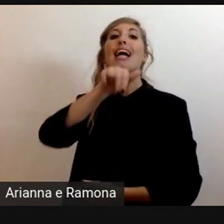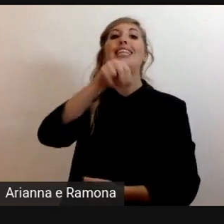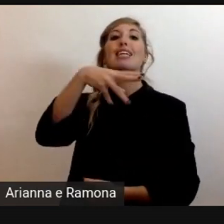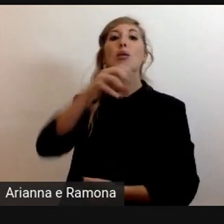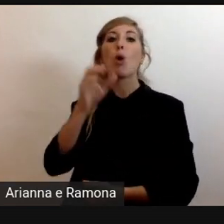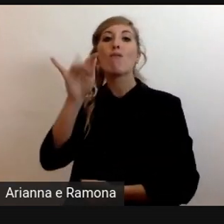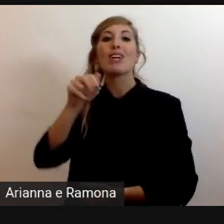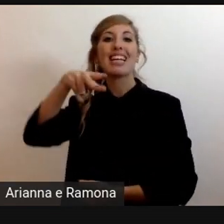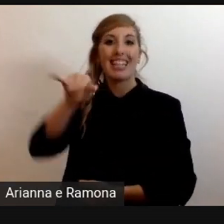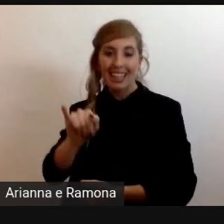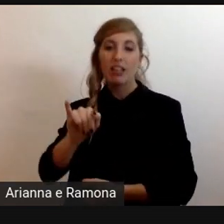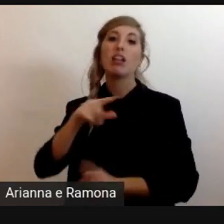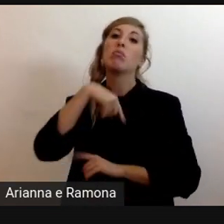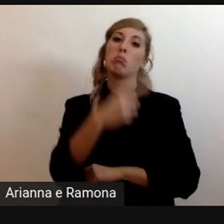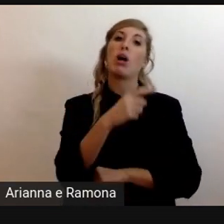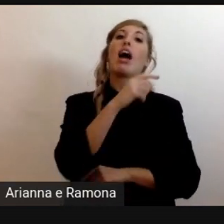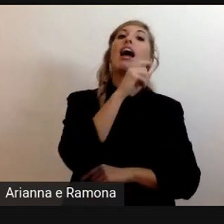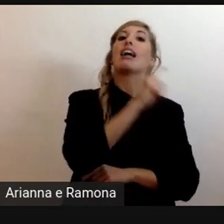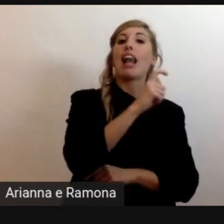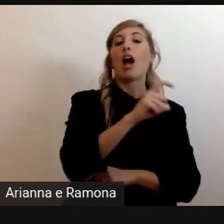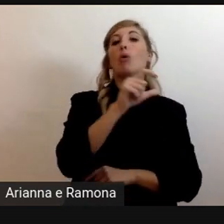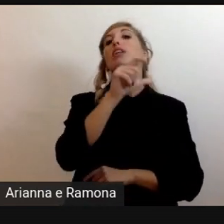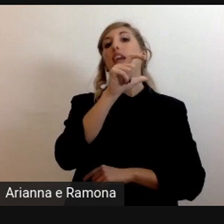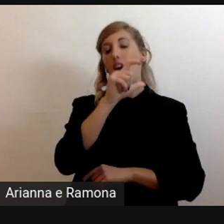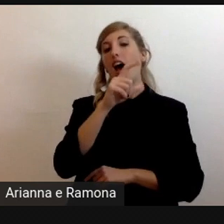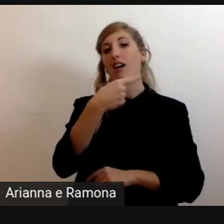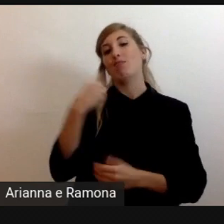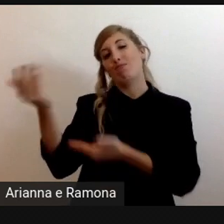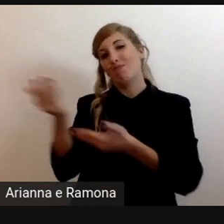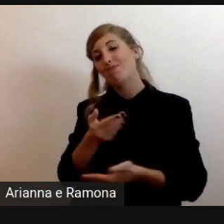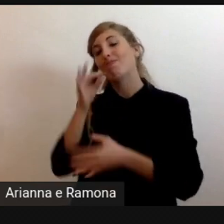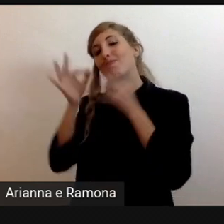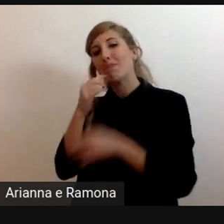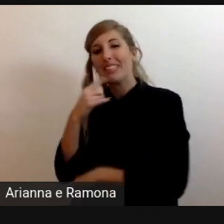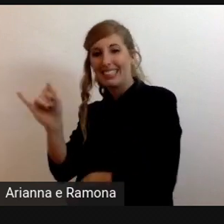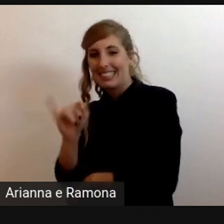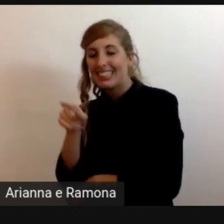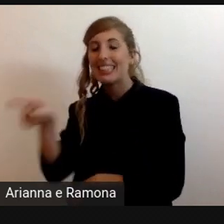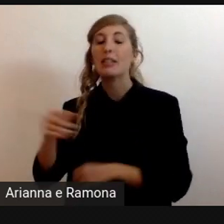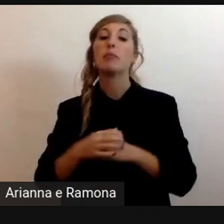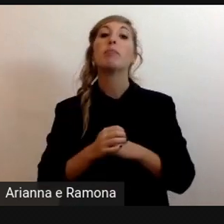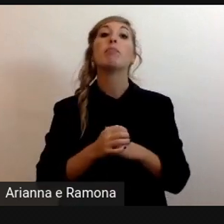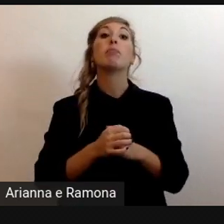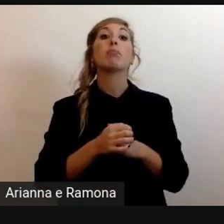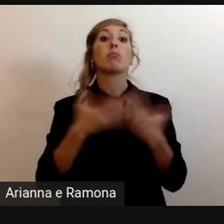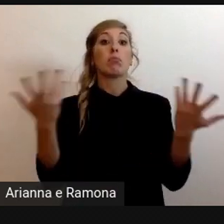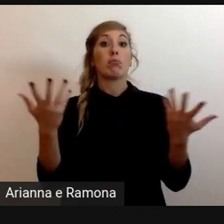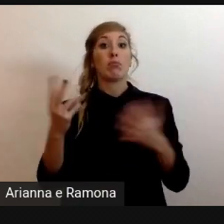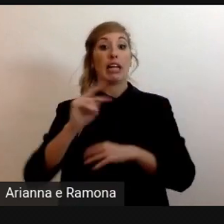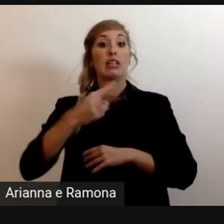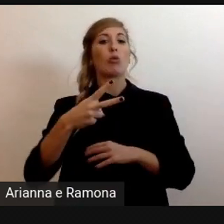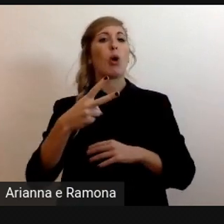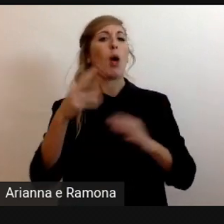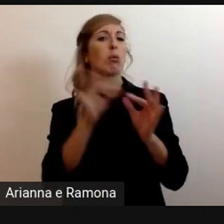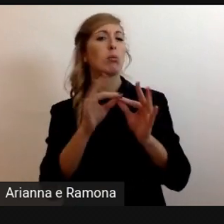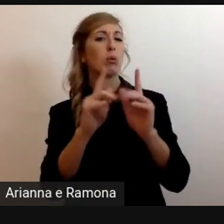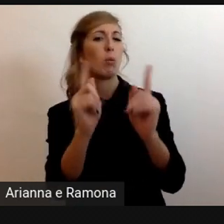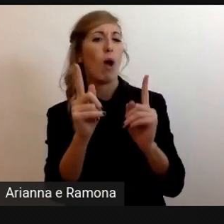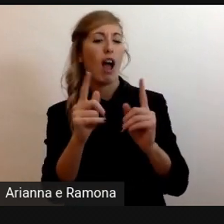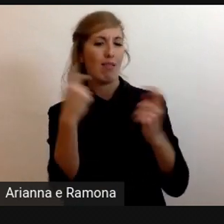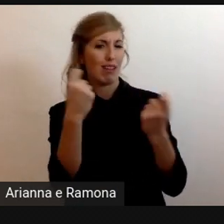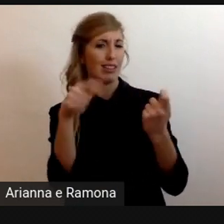introdotto da claudio santeroni il secondo appuntamento del festival